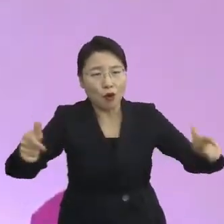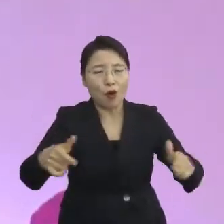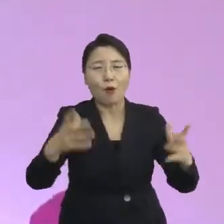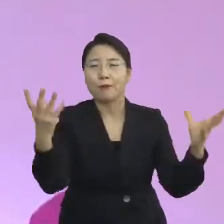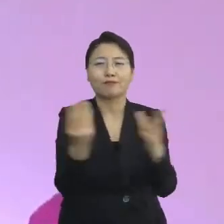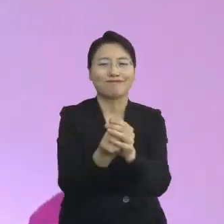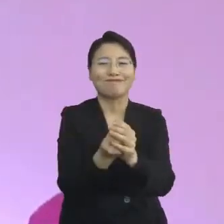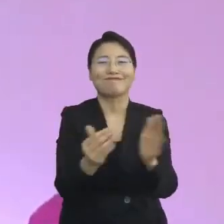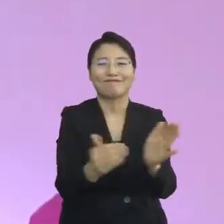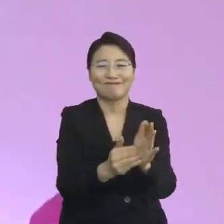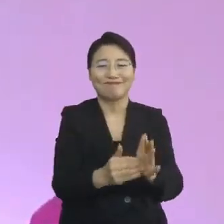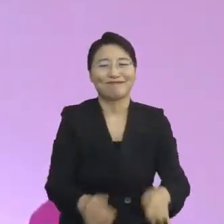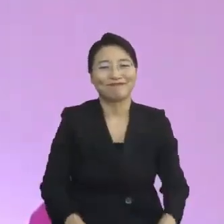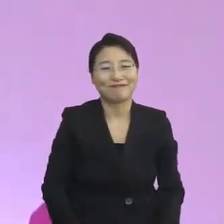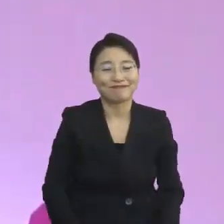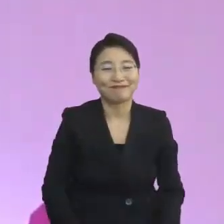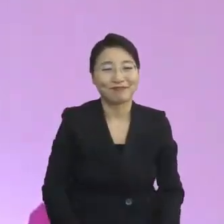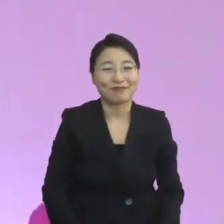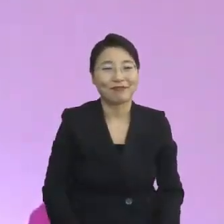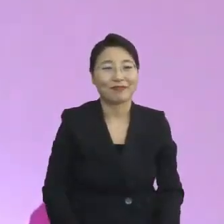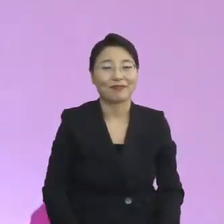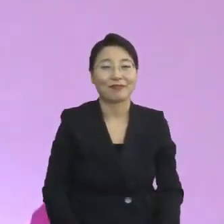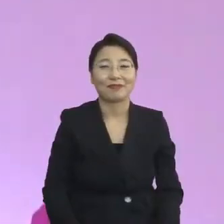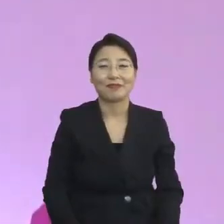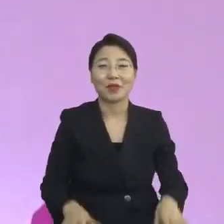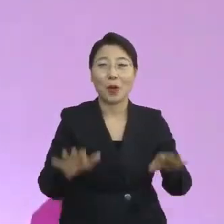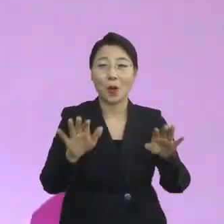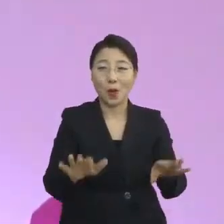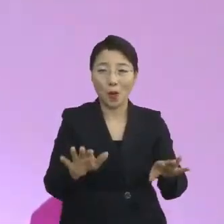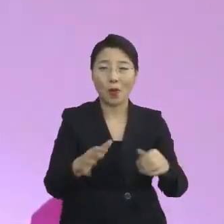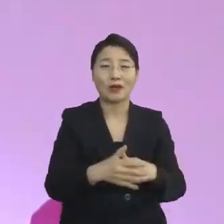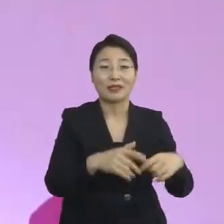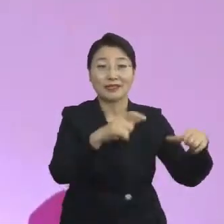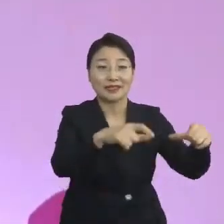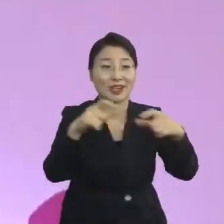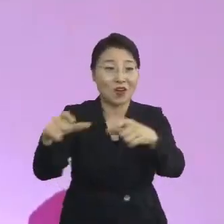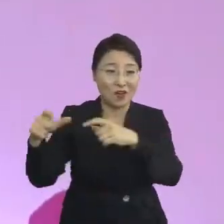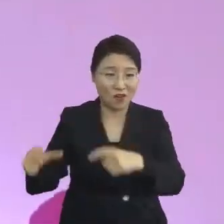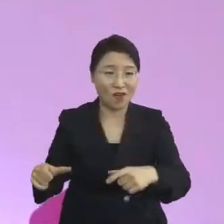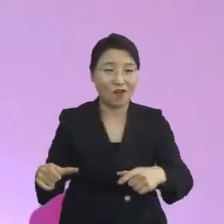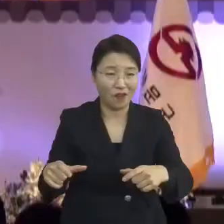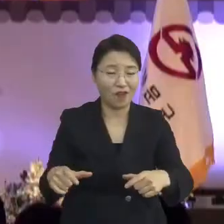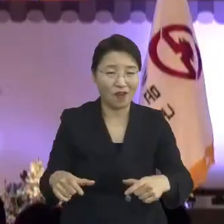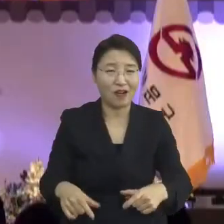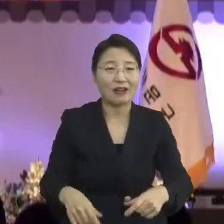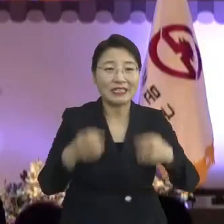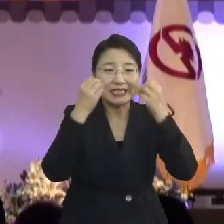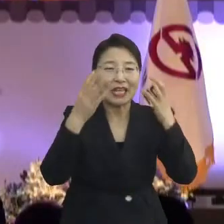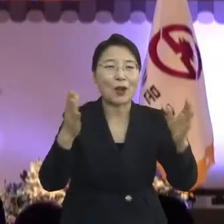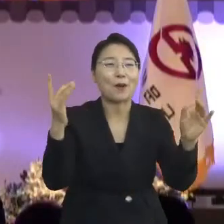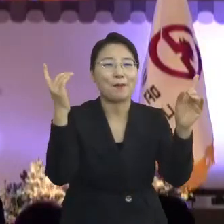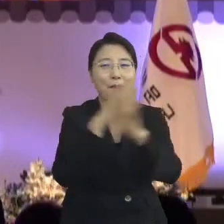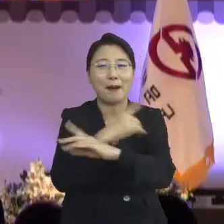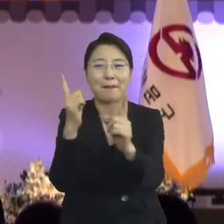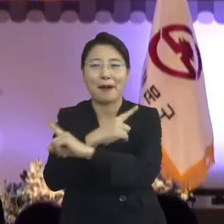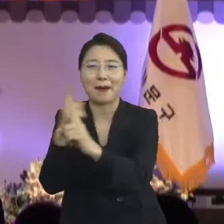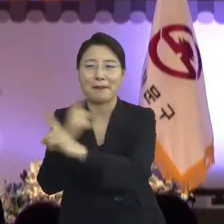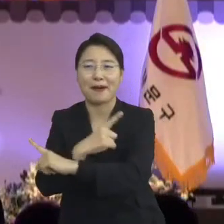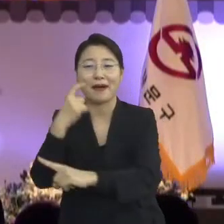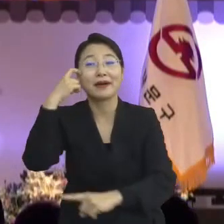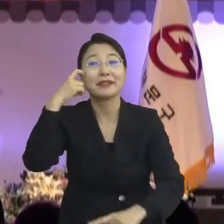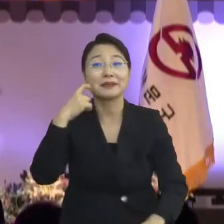있습니다. 민선 8기 출범 후 지역마다 확실한 변화가 일어나고